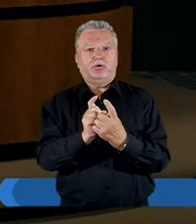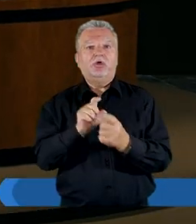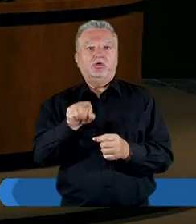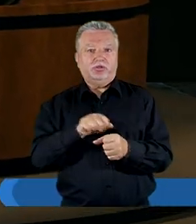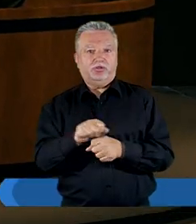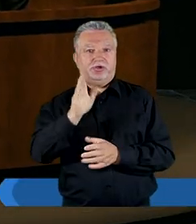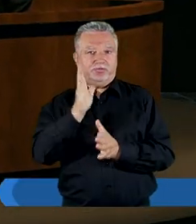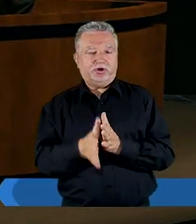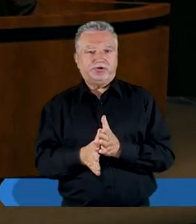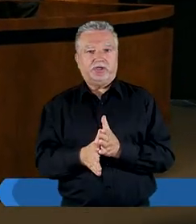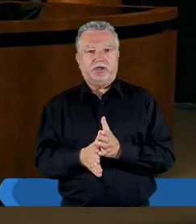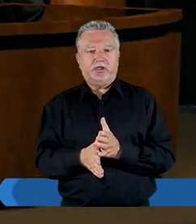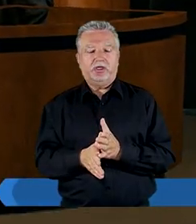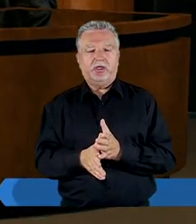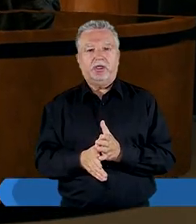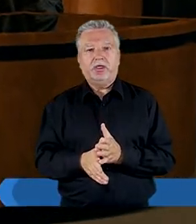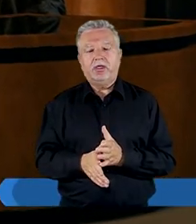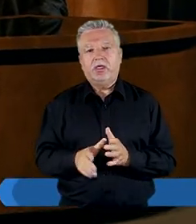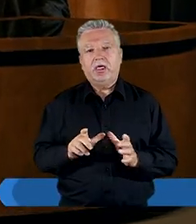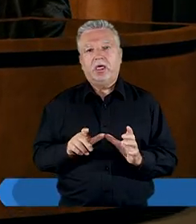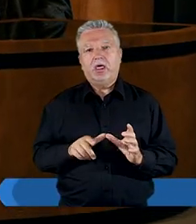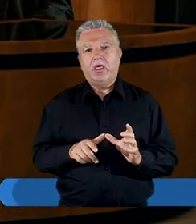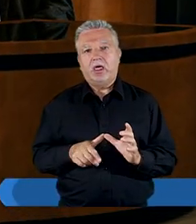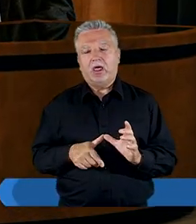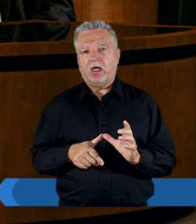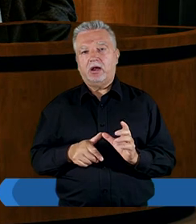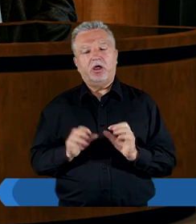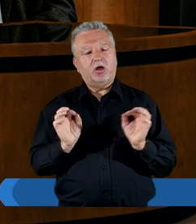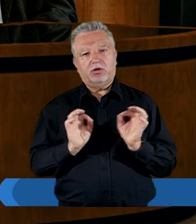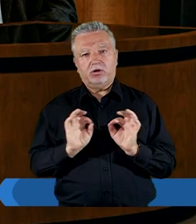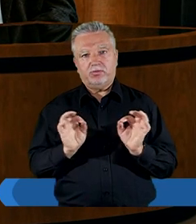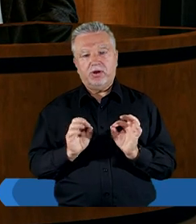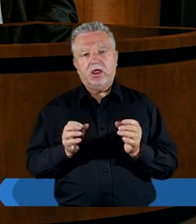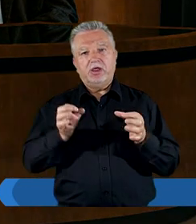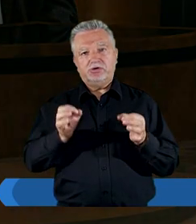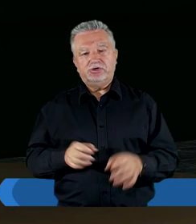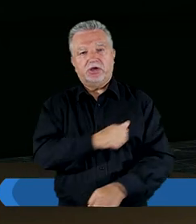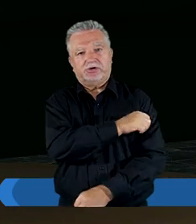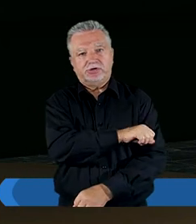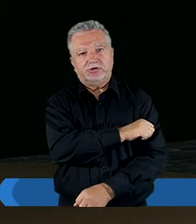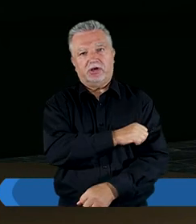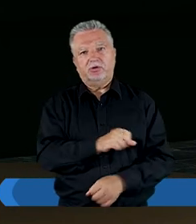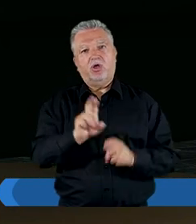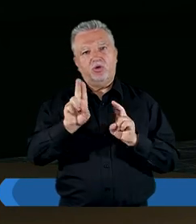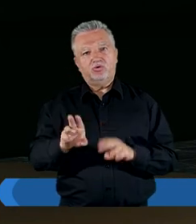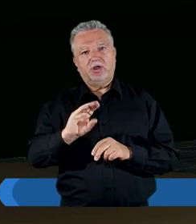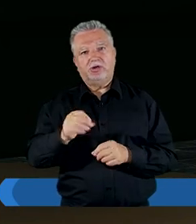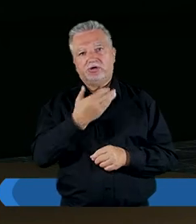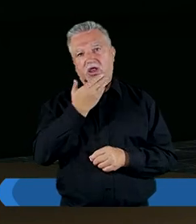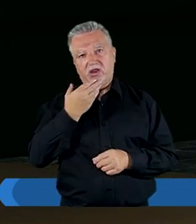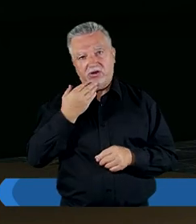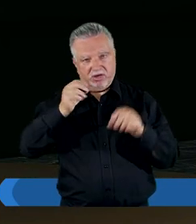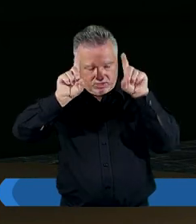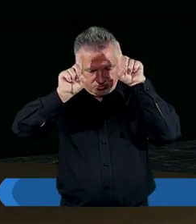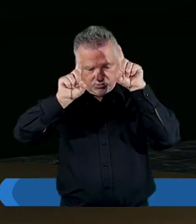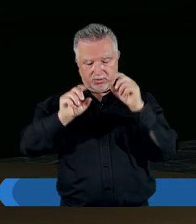proste, ale też niestety bardzo, bardzo tragiczne. Dzisiaj chrześcijaństwo właściwie uznaje, że szatan prawie nie istnieje.